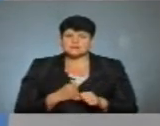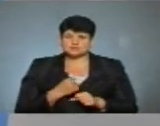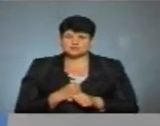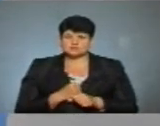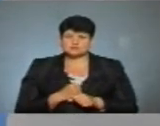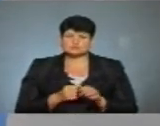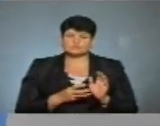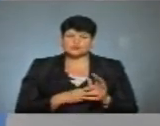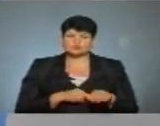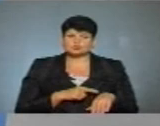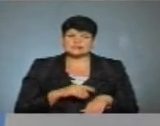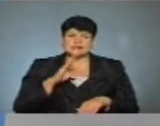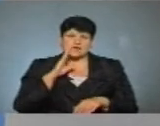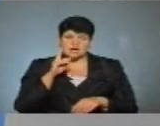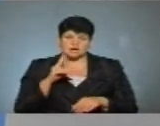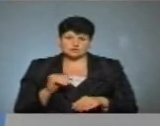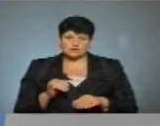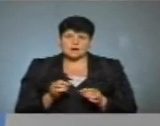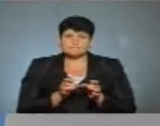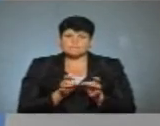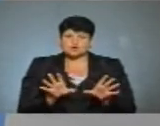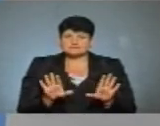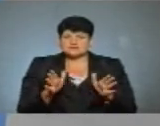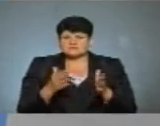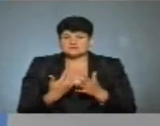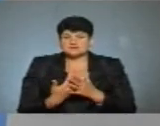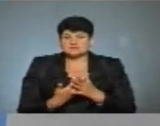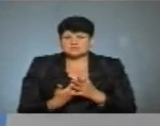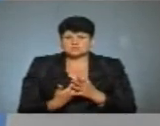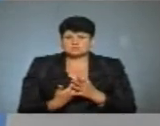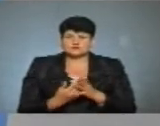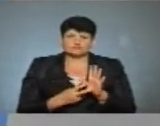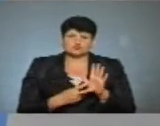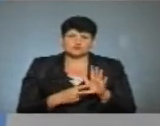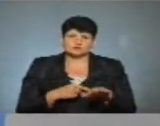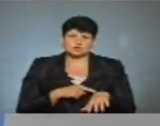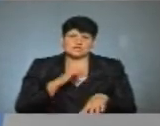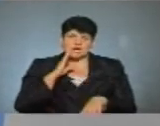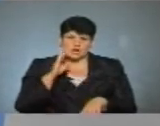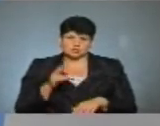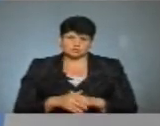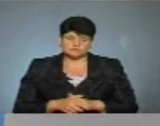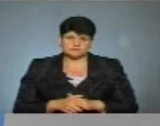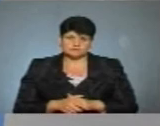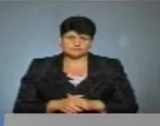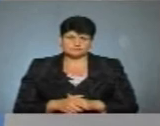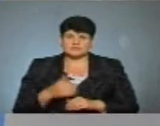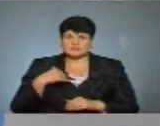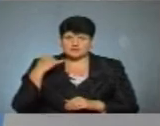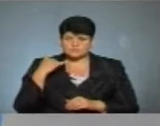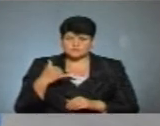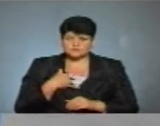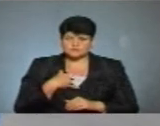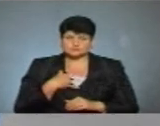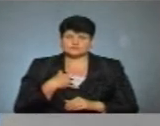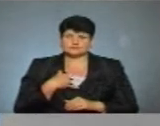з 8 години ранку, а стався прорив десь приблизно 7 годині ранку. Нам